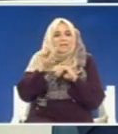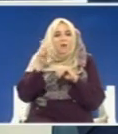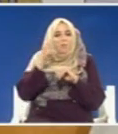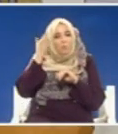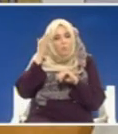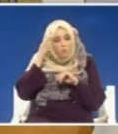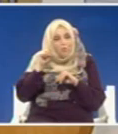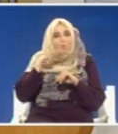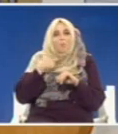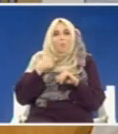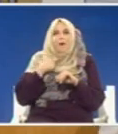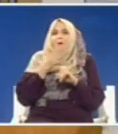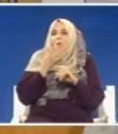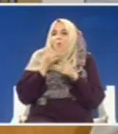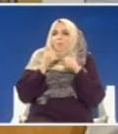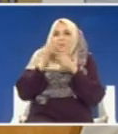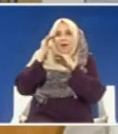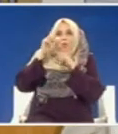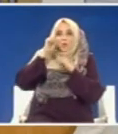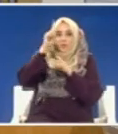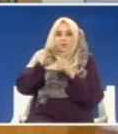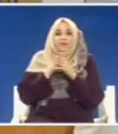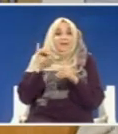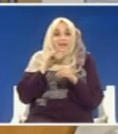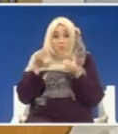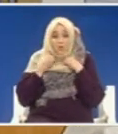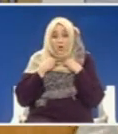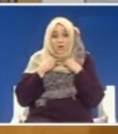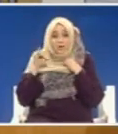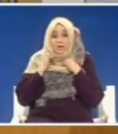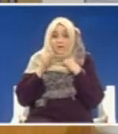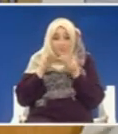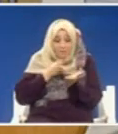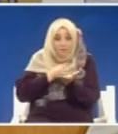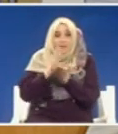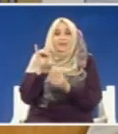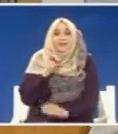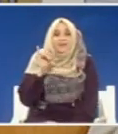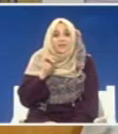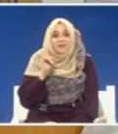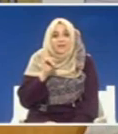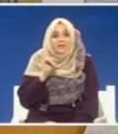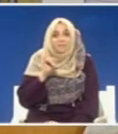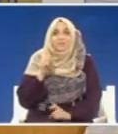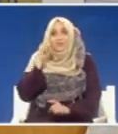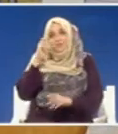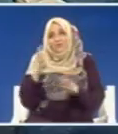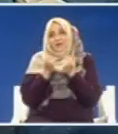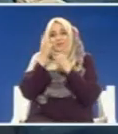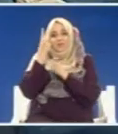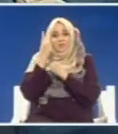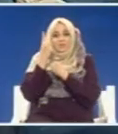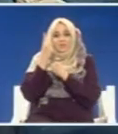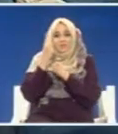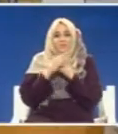الدين الكريم. من الذي أعطاني هذا الاهتداء ثم هدى؟ أليس من الله تعالى؟